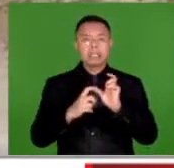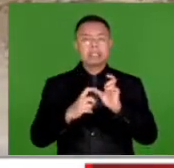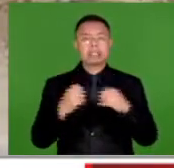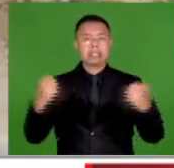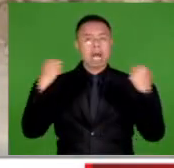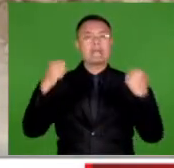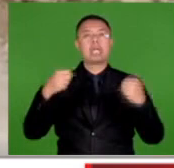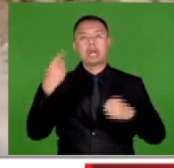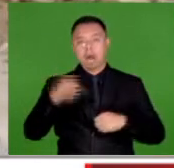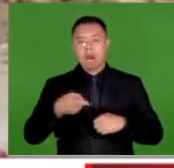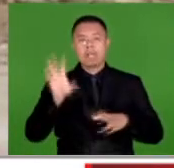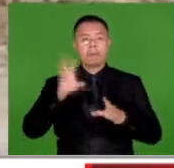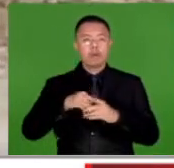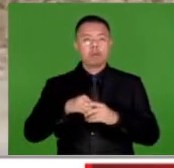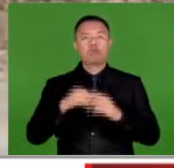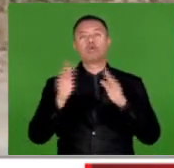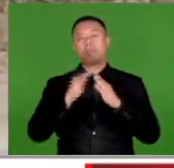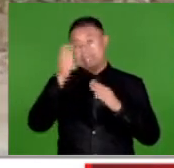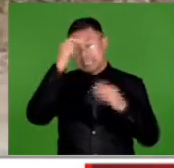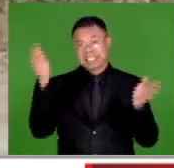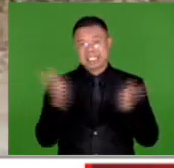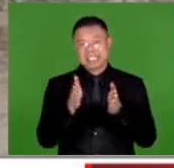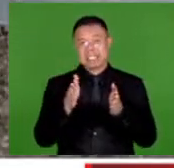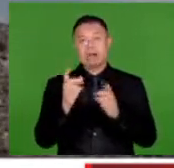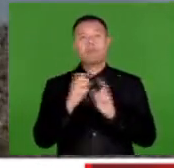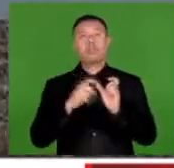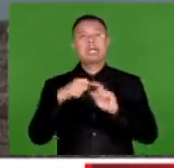ya, termasuk Puskesmas Cipatat ini.